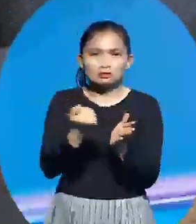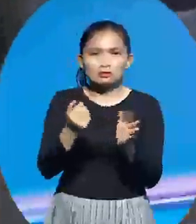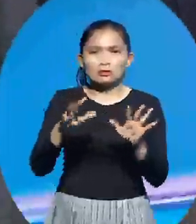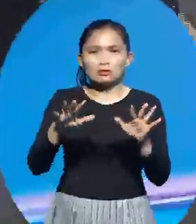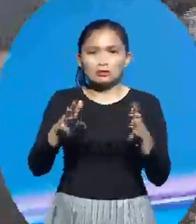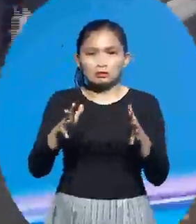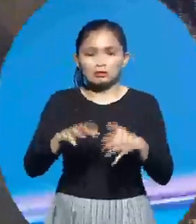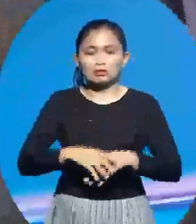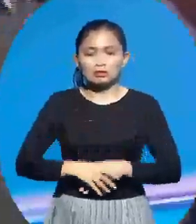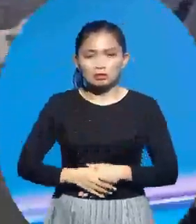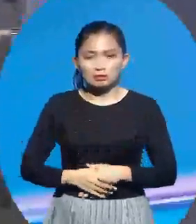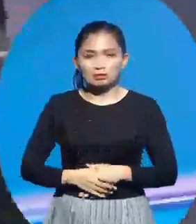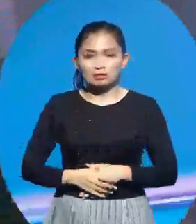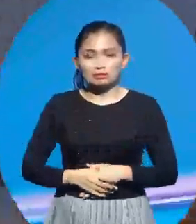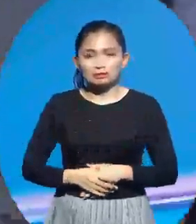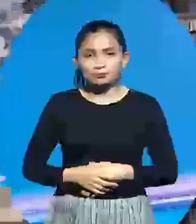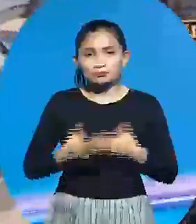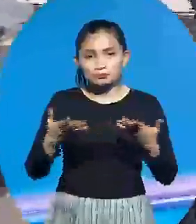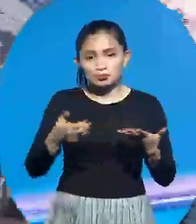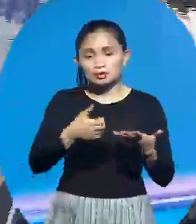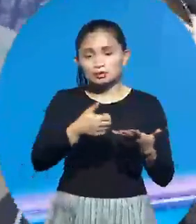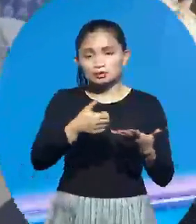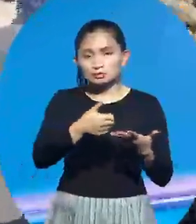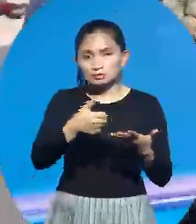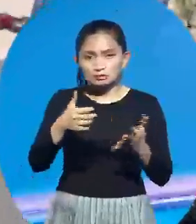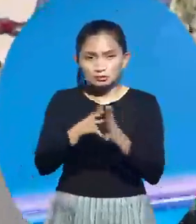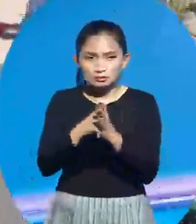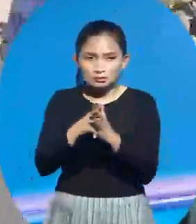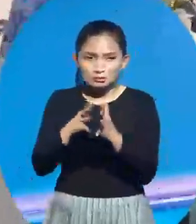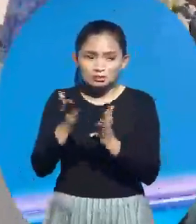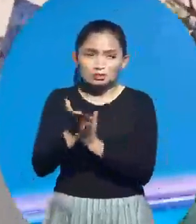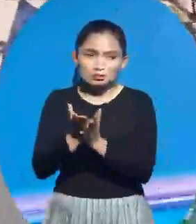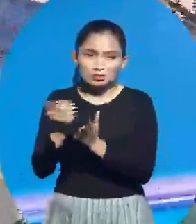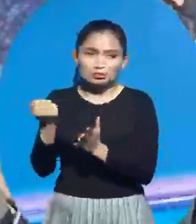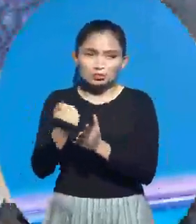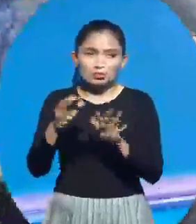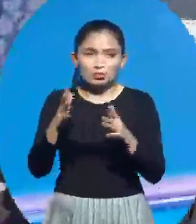400.000 người di cư không có giấy tờ ở Peru, quốc gia có tổng dân số 33 triệu người.